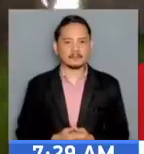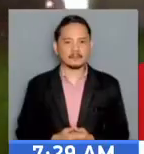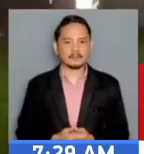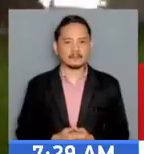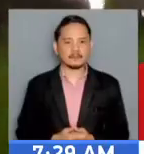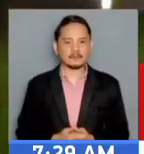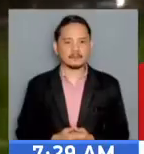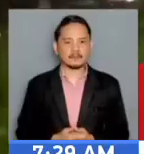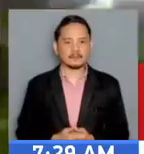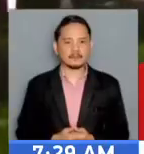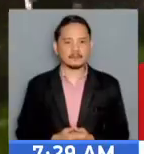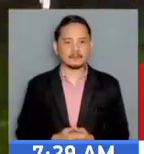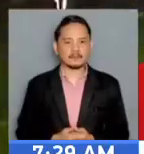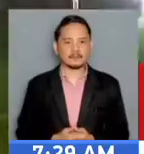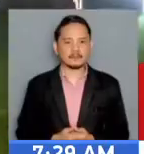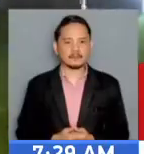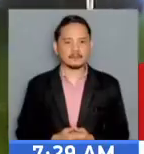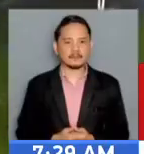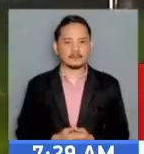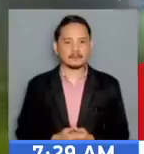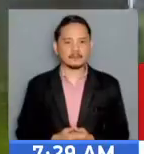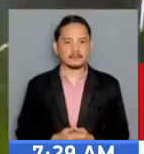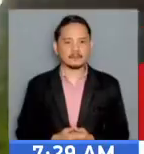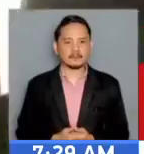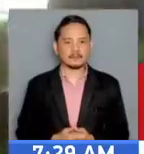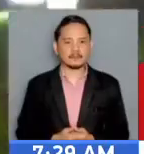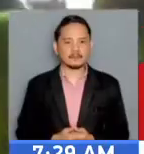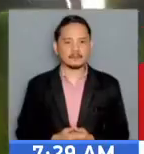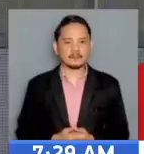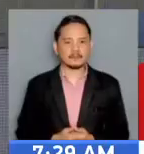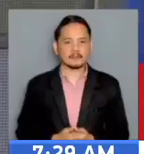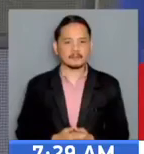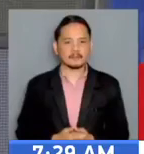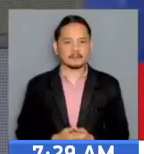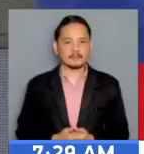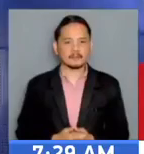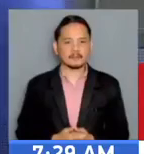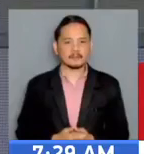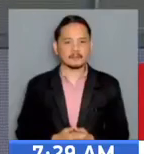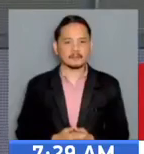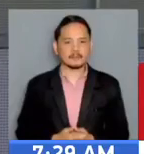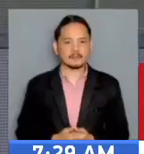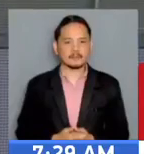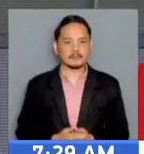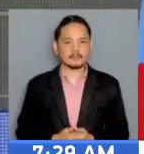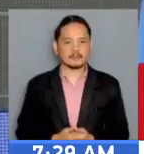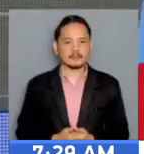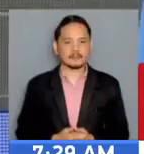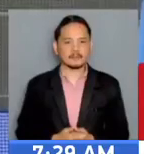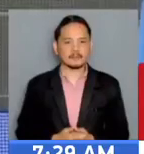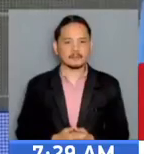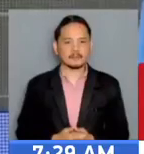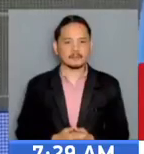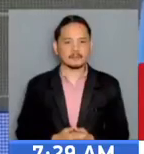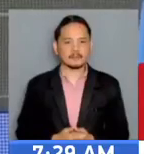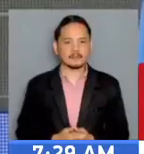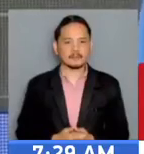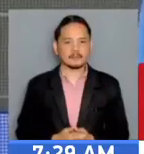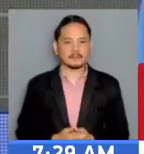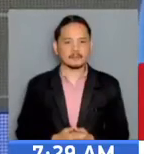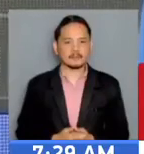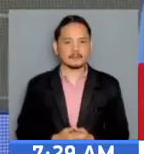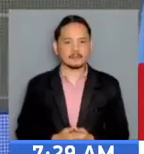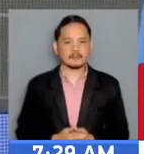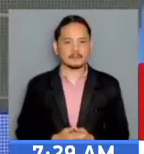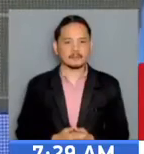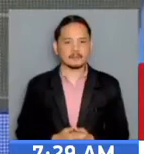kanyang salary pay mula sa dati niyang team. Sumunod kay Ronaldo ang longtime rival niyang si Lionel Messi. Pang-apat naman